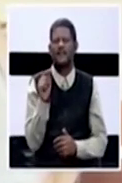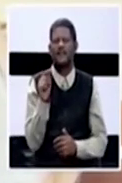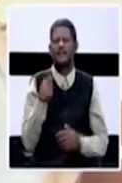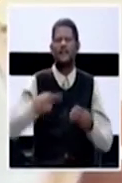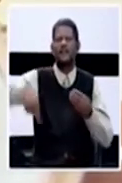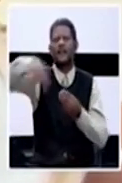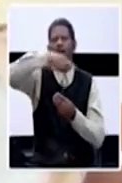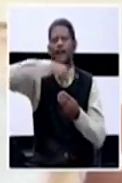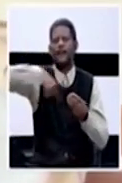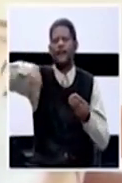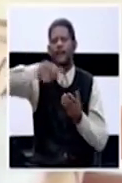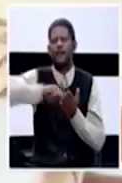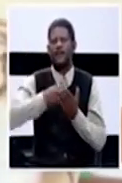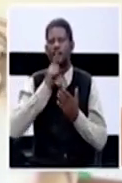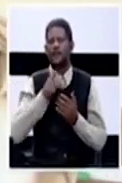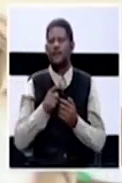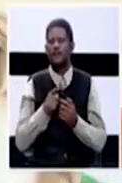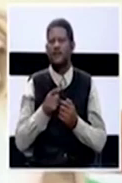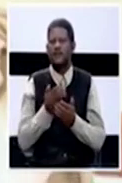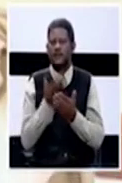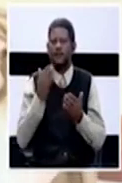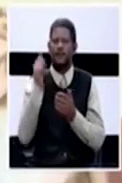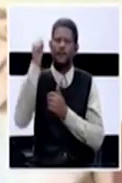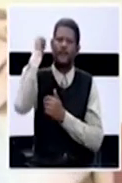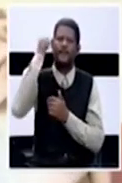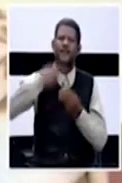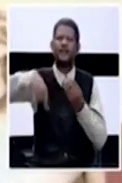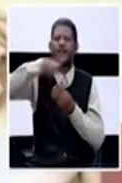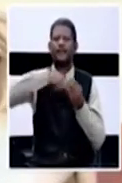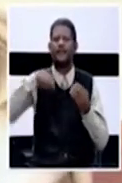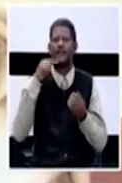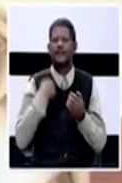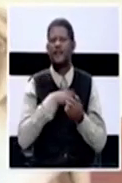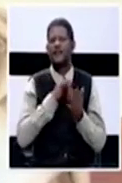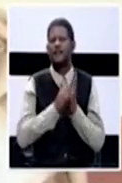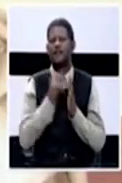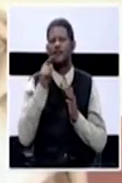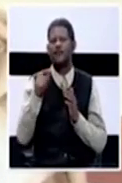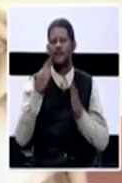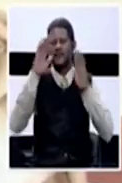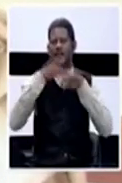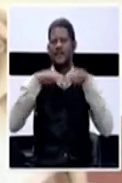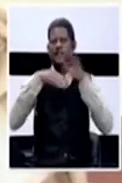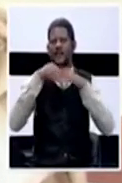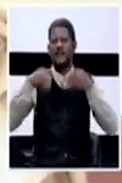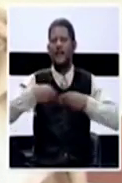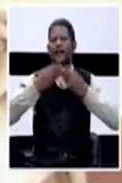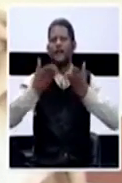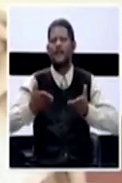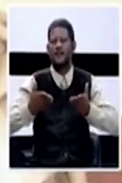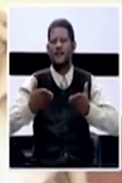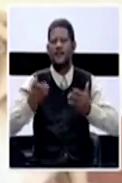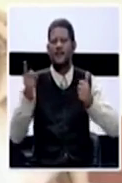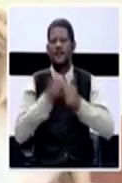ተኸይበ ማለት እዩ ቅድሚትን ድሕሪን ስለተኸበብና ከዓ ንሕና ንዑ ፍፆት ሕጂ ኢድና ንሃብ